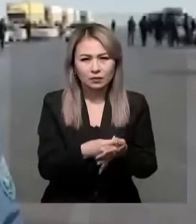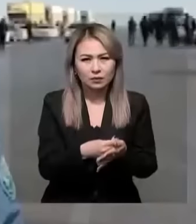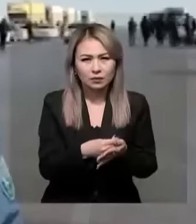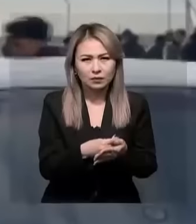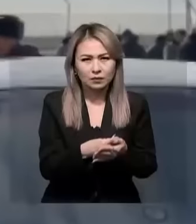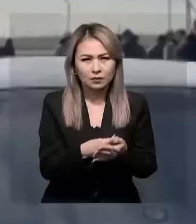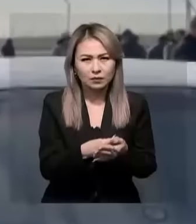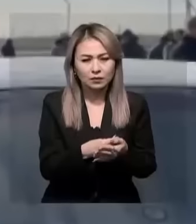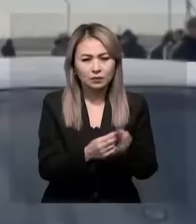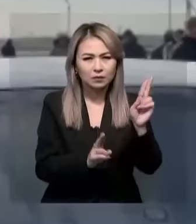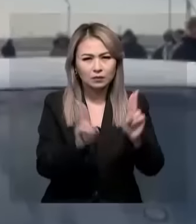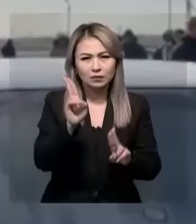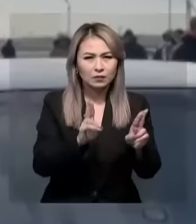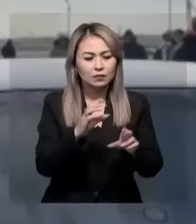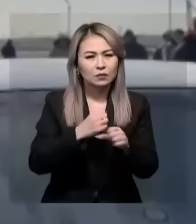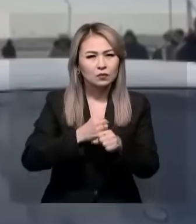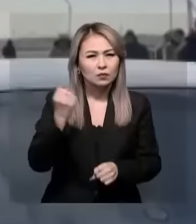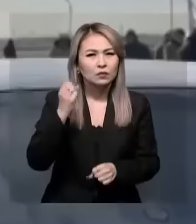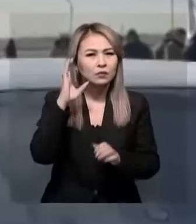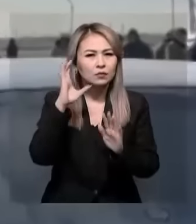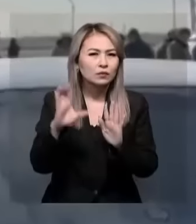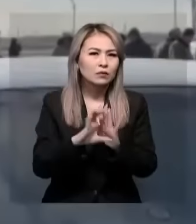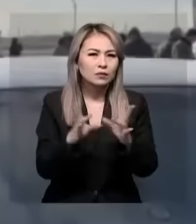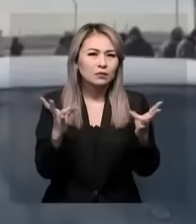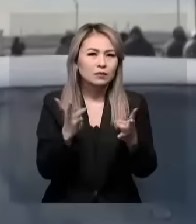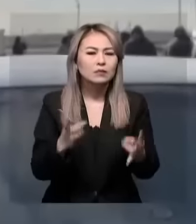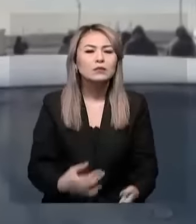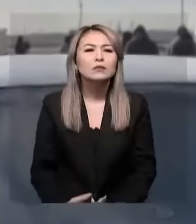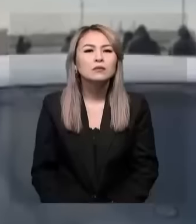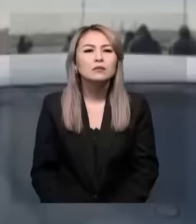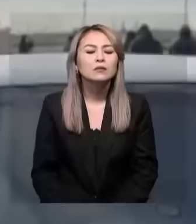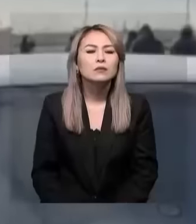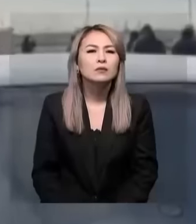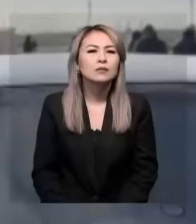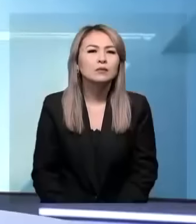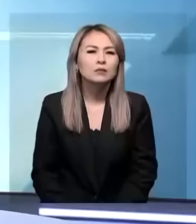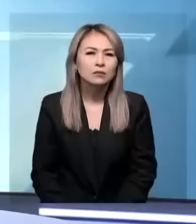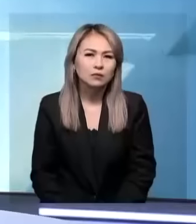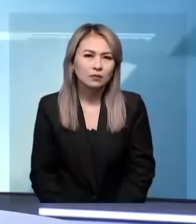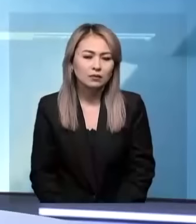болып, жол ережесін қатаң сақтауларыңызды сұраймыз.